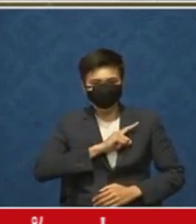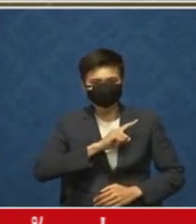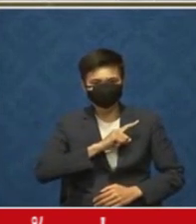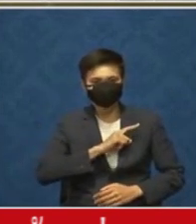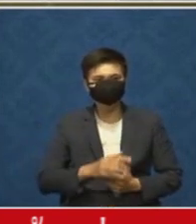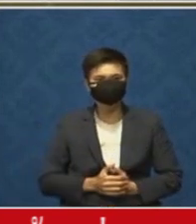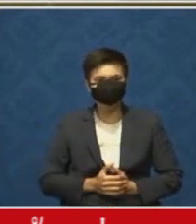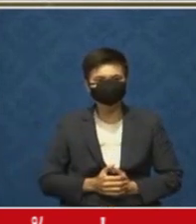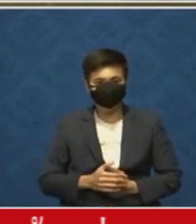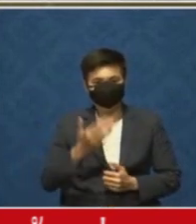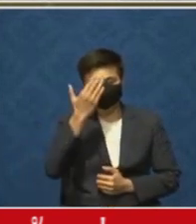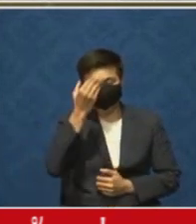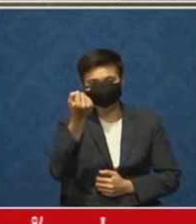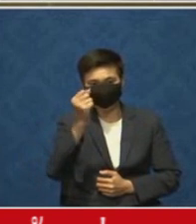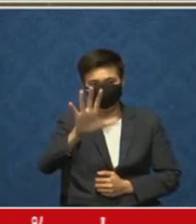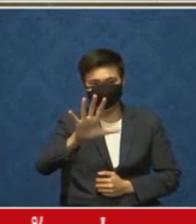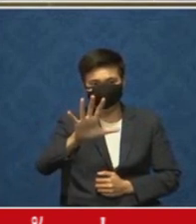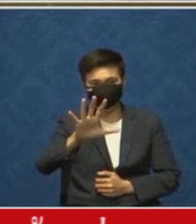ต่อไปครับหน้าที่15ครับ